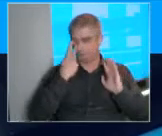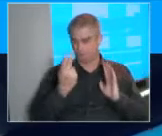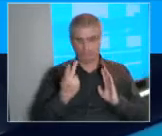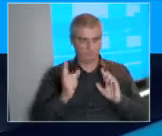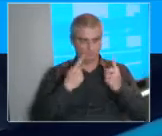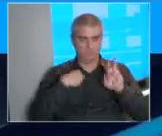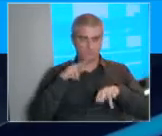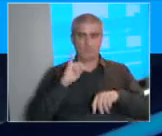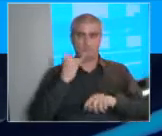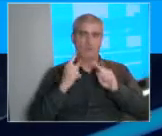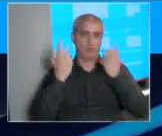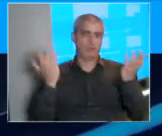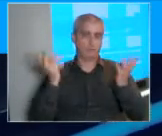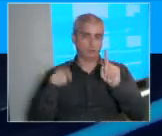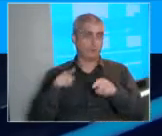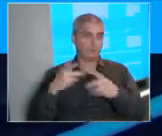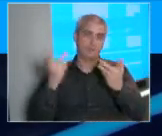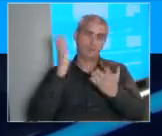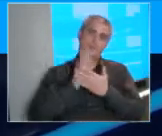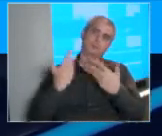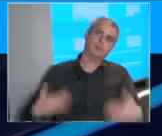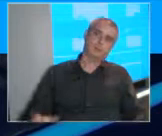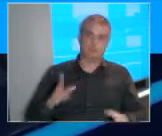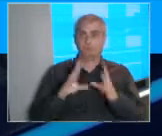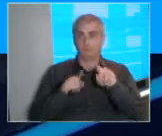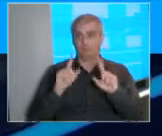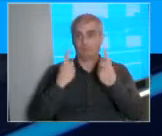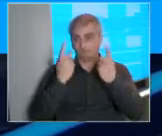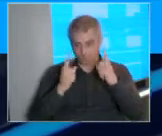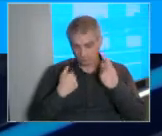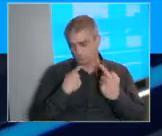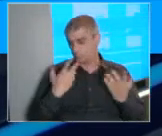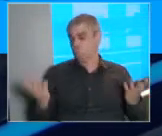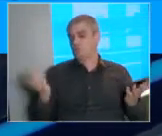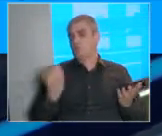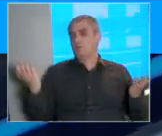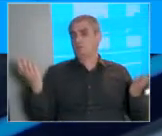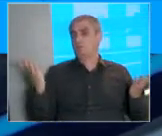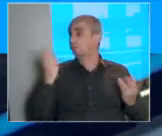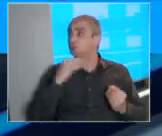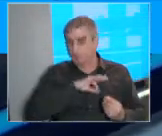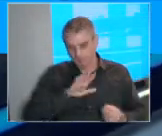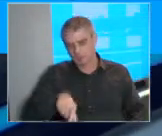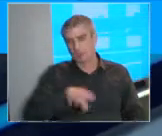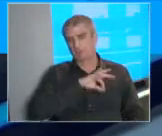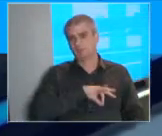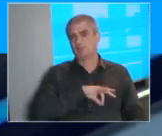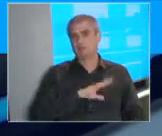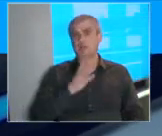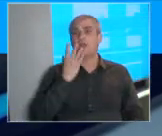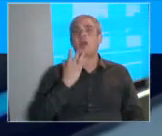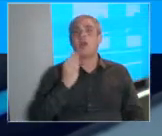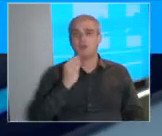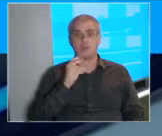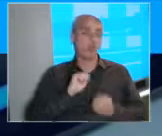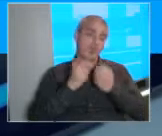במקרים שאני מטפל, זה קורה. יש מקרים שזה גם מתעייפים באמצע, אבל יש הרבה מקרים שזה קורה, וכשזה קורה, אני אומר, וואלה, אם מישהו הרוויח פה זה הקטין. לגמרי. הרבה...